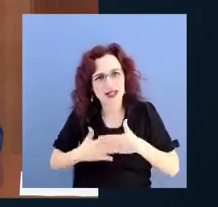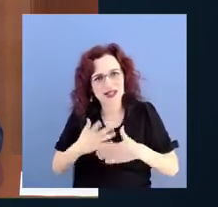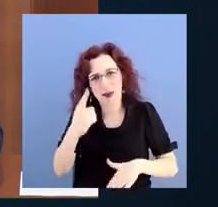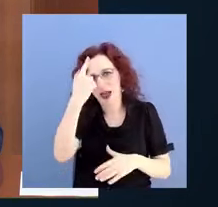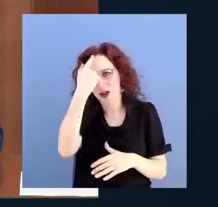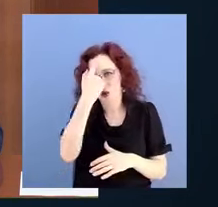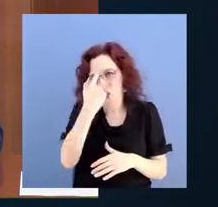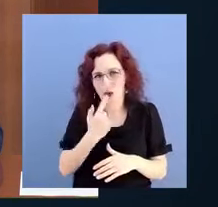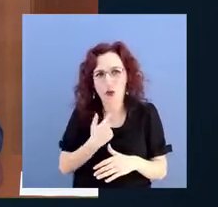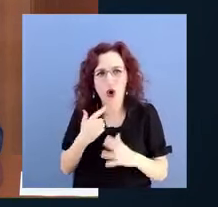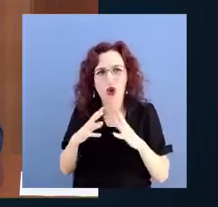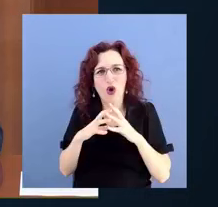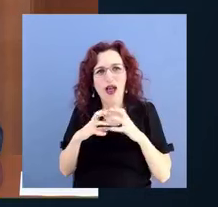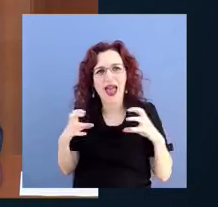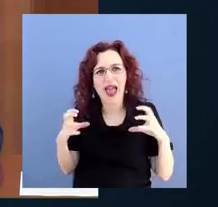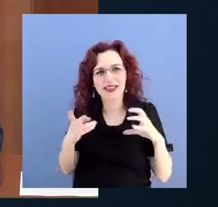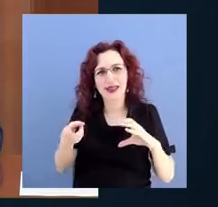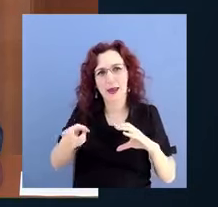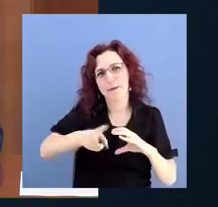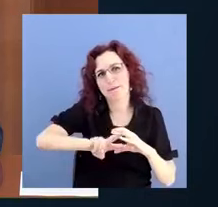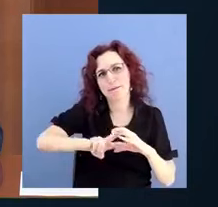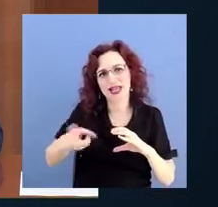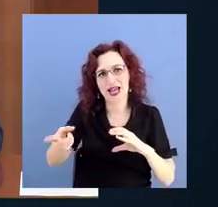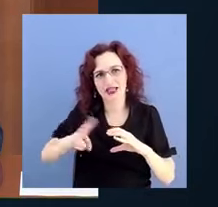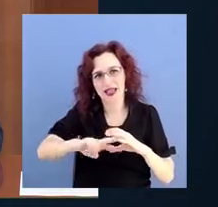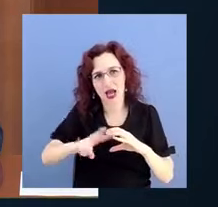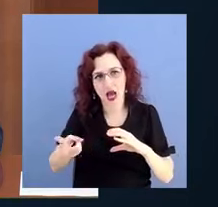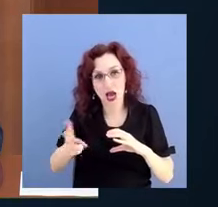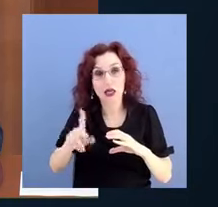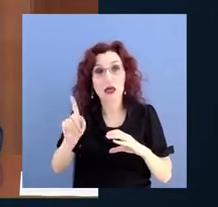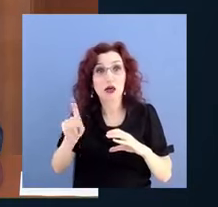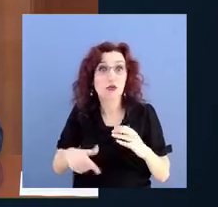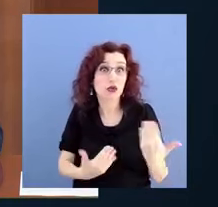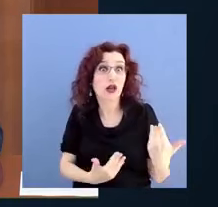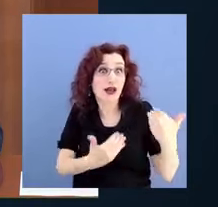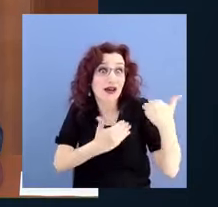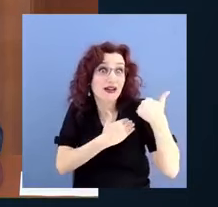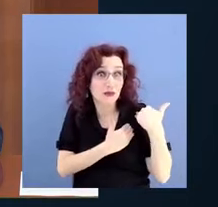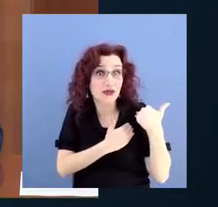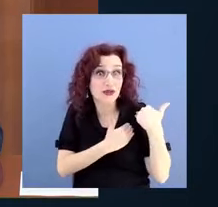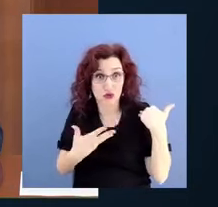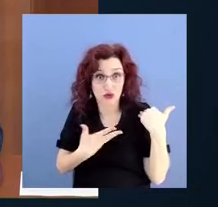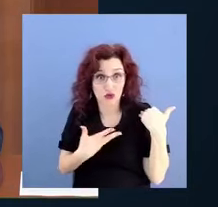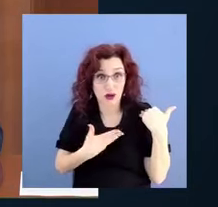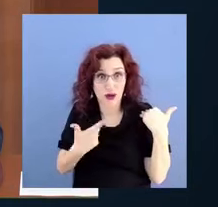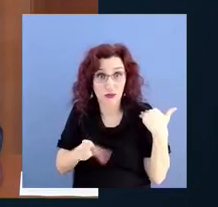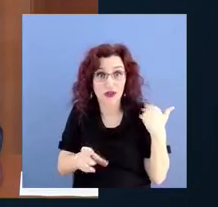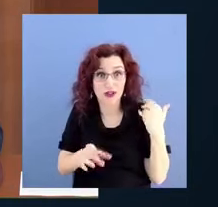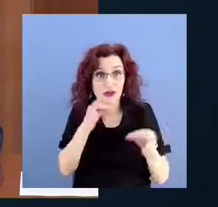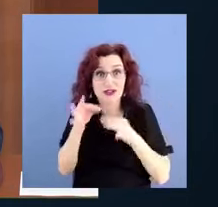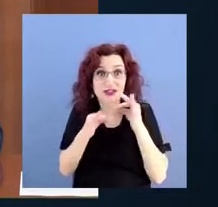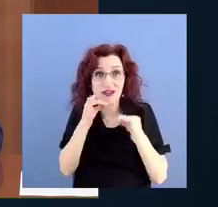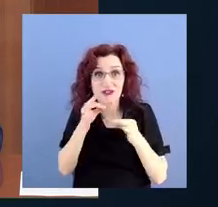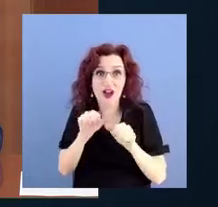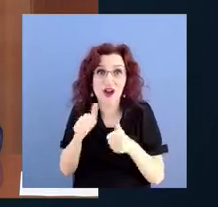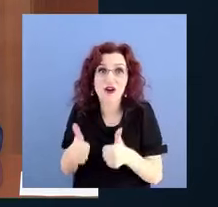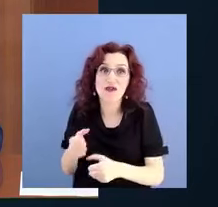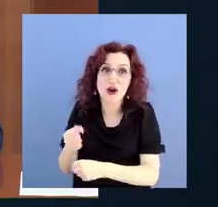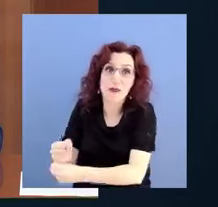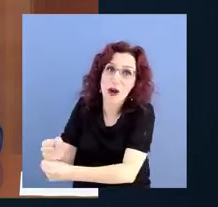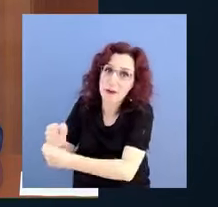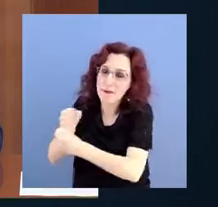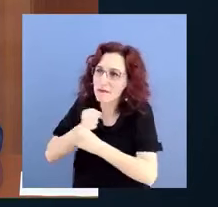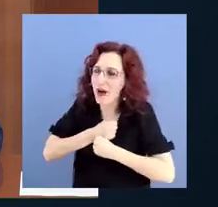ma è anche come dire per quanto mi riguarda un'assunzione di responsabilità perché vuol dire che dire c'è una sorta di mandato in bianco